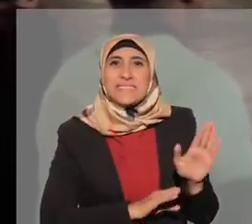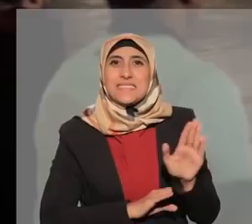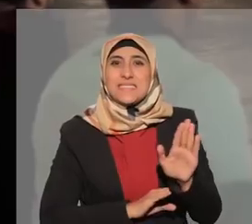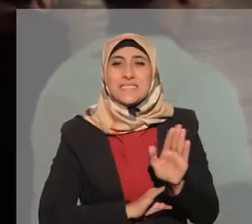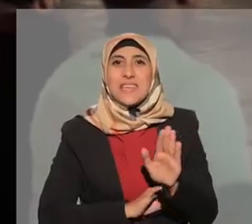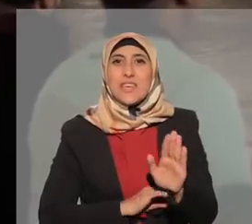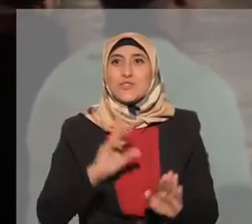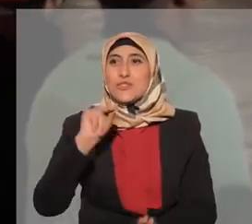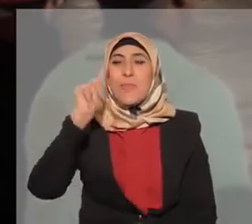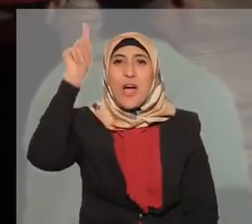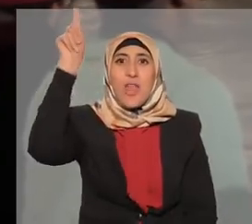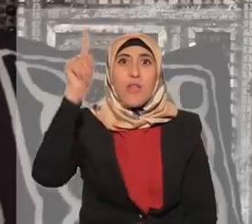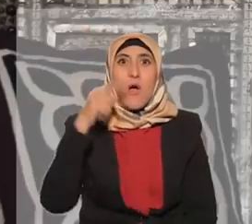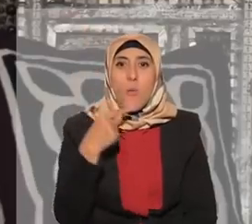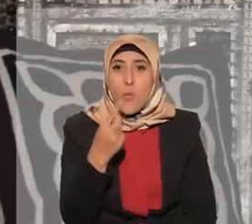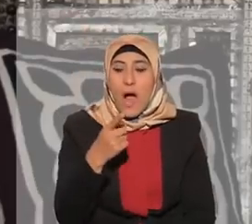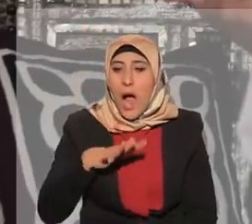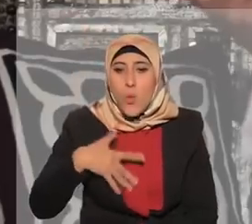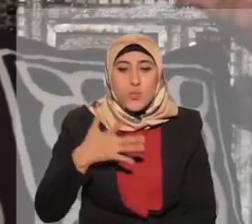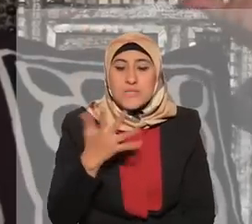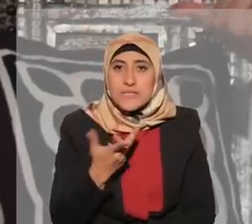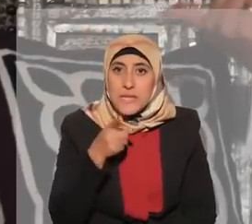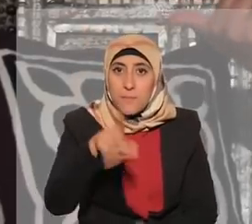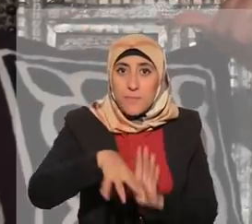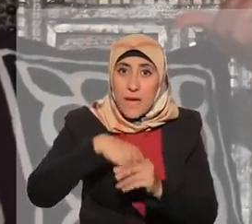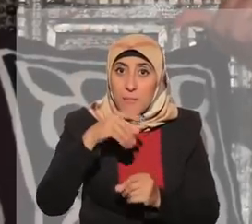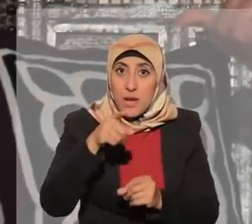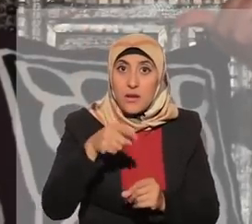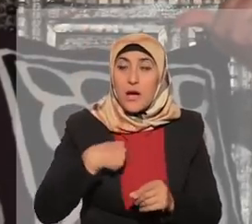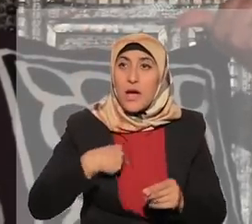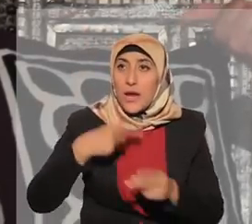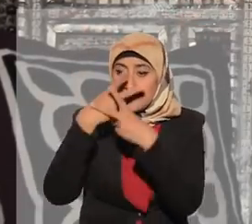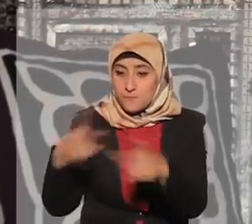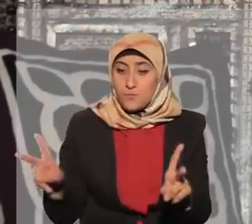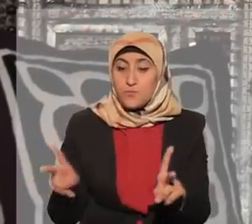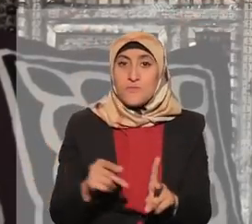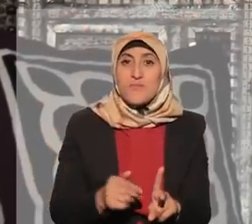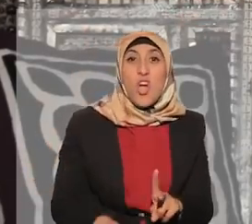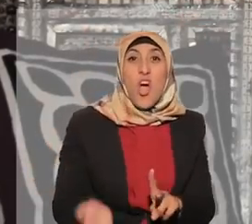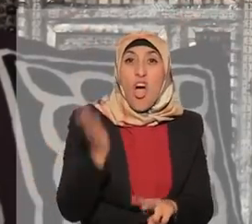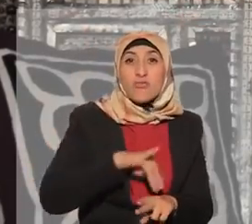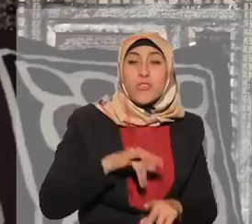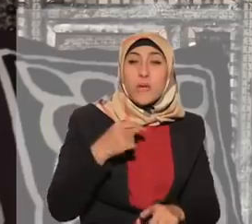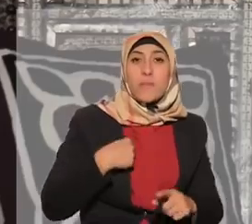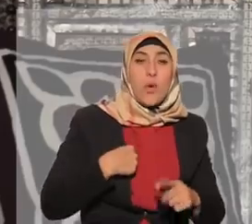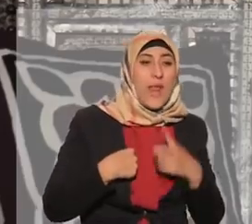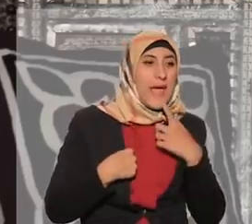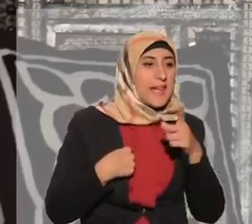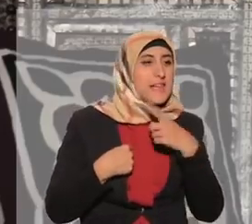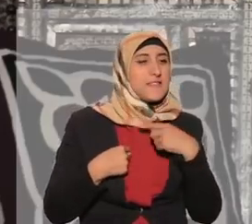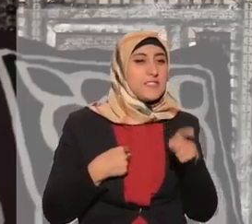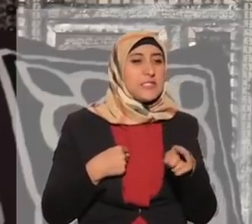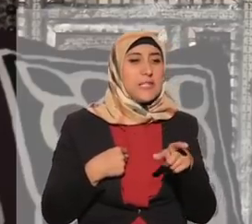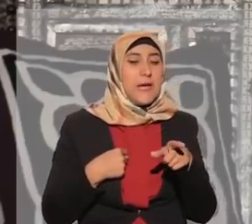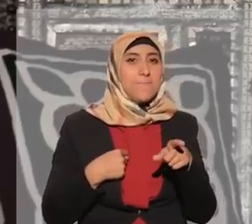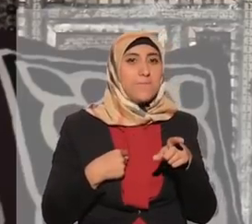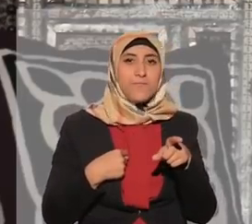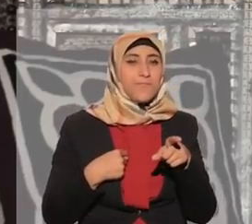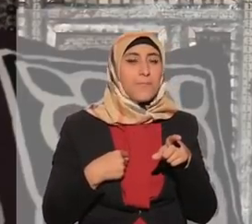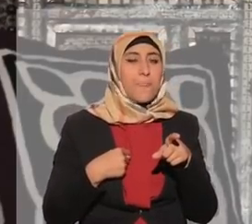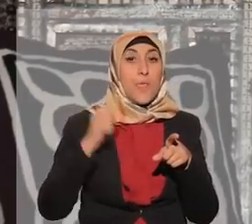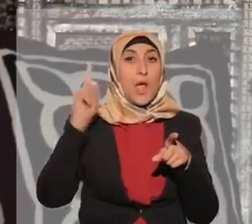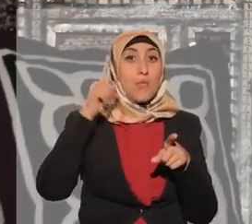الذي يعيش حقائق التوكل، شوف تتذكرون كنا نقول في المجلس الماضي أن التوكل مقدمة لحصول الرضا، من